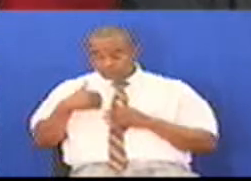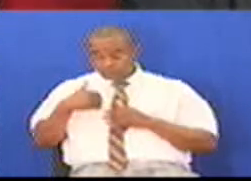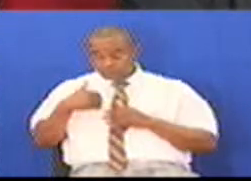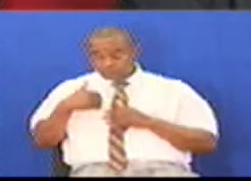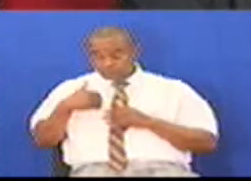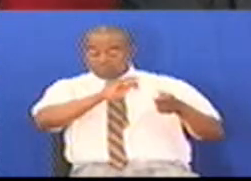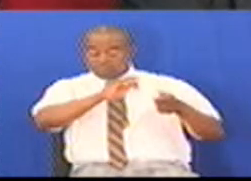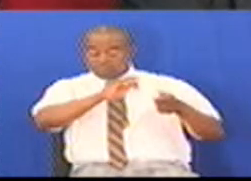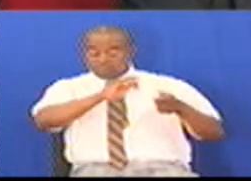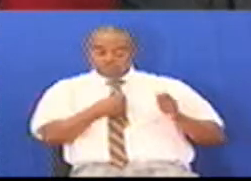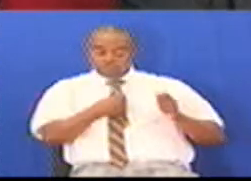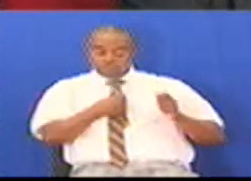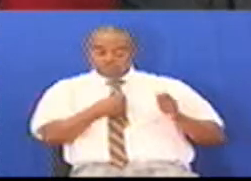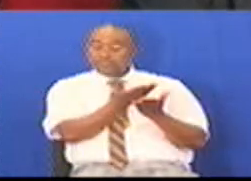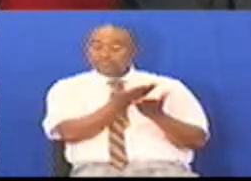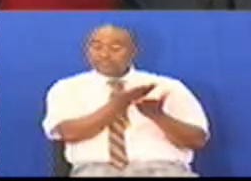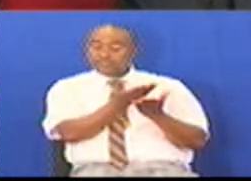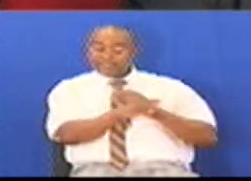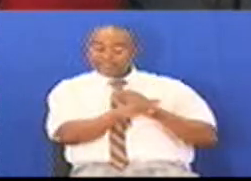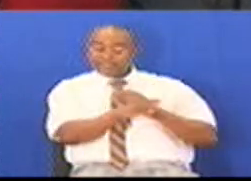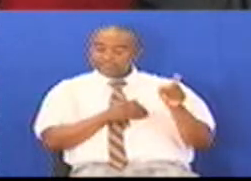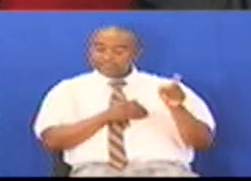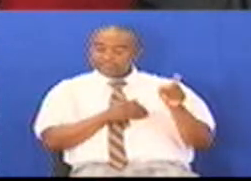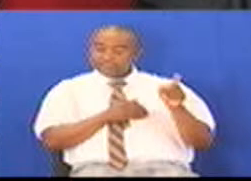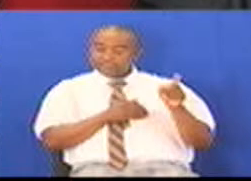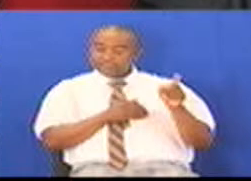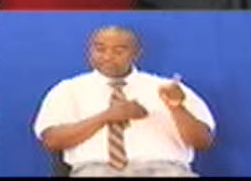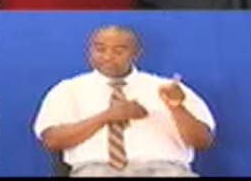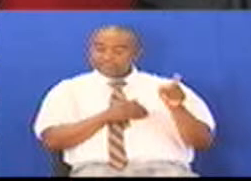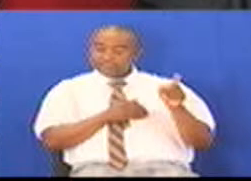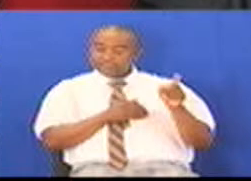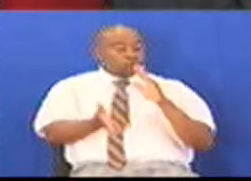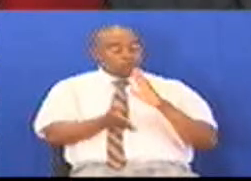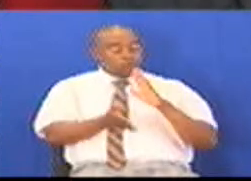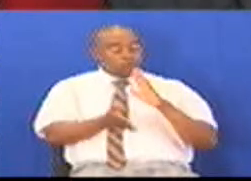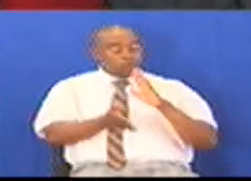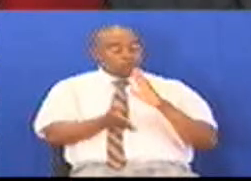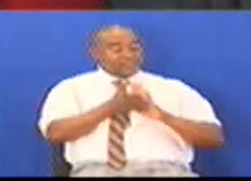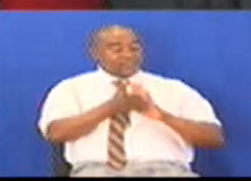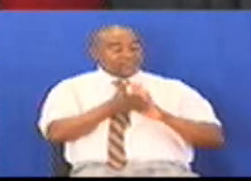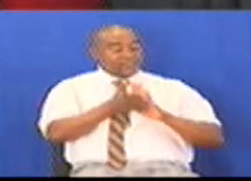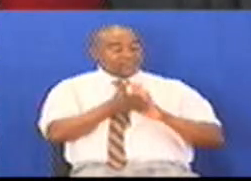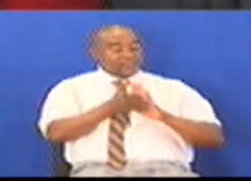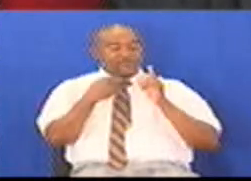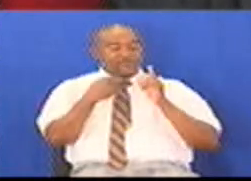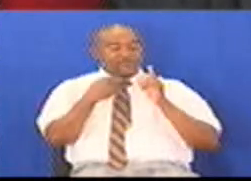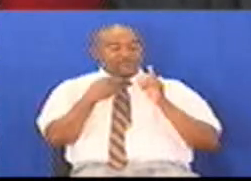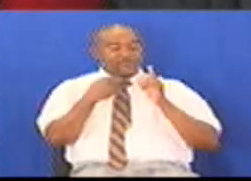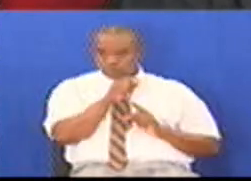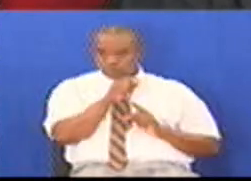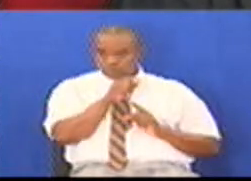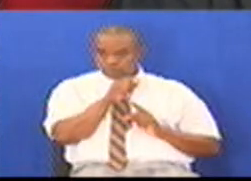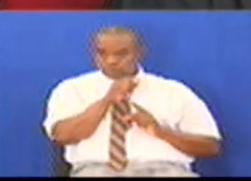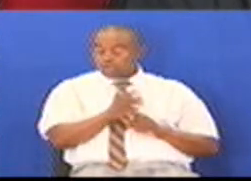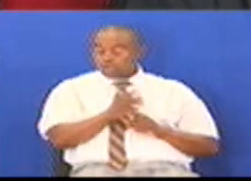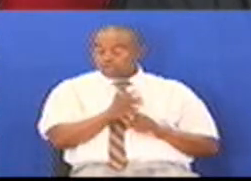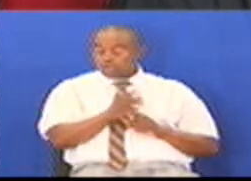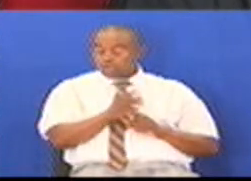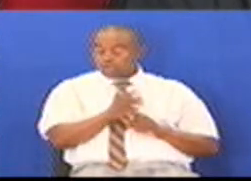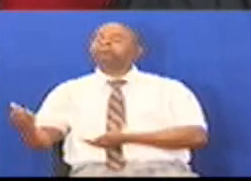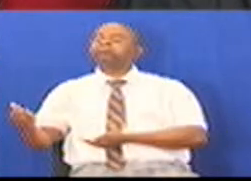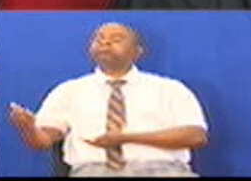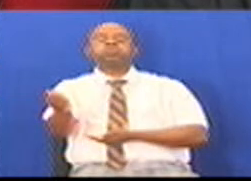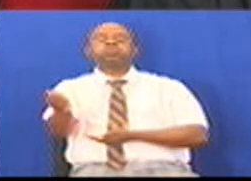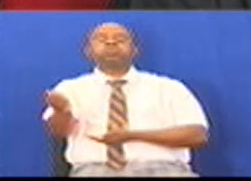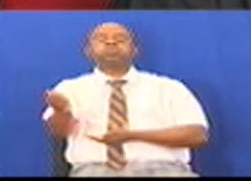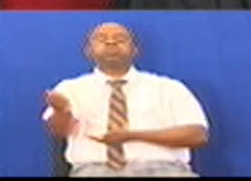mabadiliko yanayopendekezwa katika sheria hizi yana lengo la kuanzisha vyanzo vipya vya mapato na kupanua wigo wa ukusanyaji wa mapato.